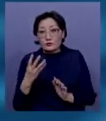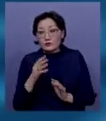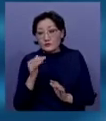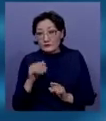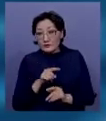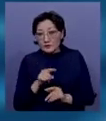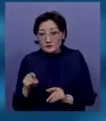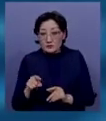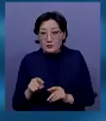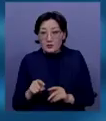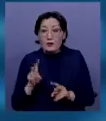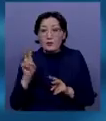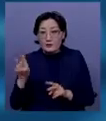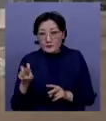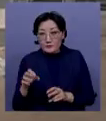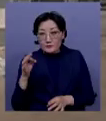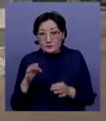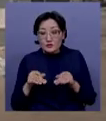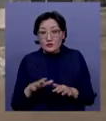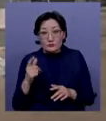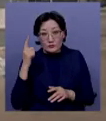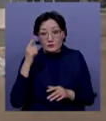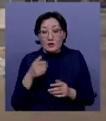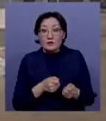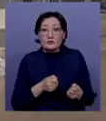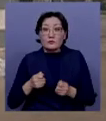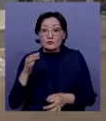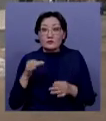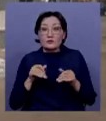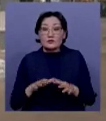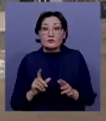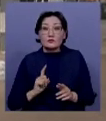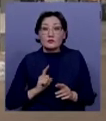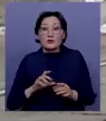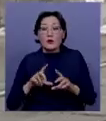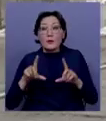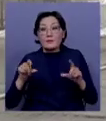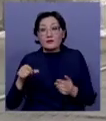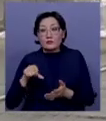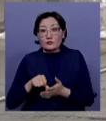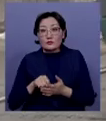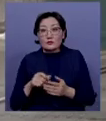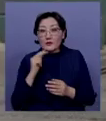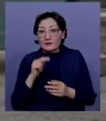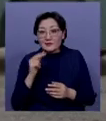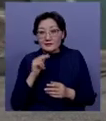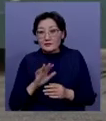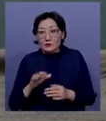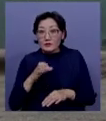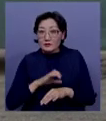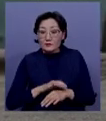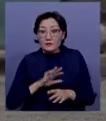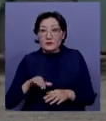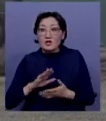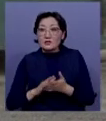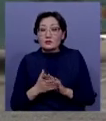қарай перенесілді соттар. Сағыша созып соттың шешімін күтіп отырған парк өкілдері кінәлі немесе кінәсіздігі анықталғаннан кейін ғана